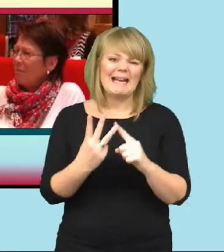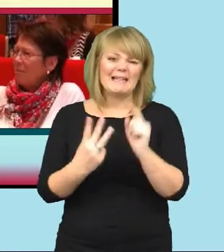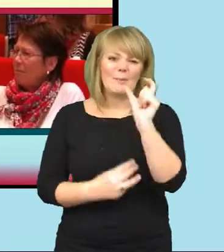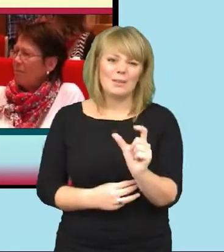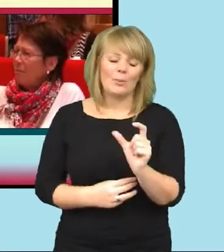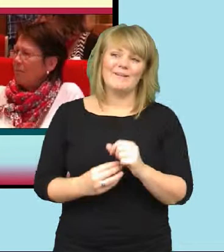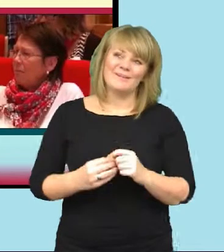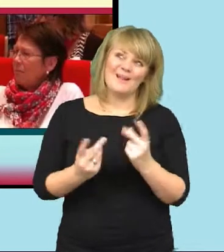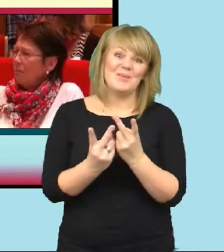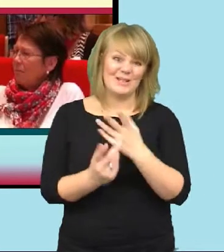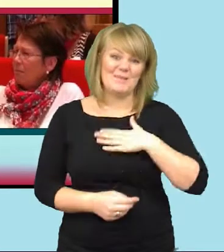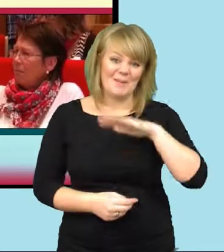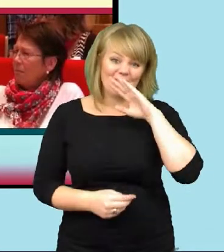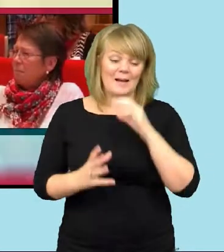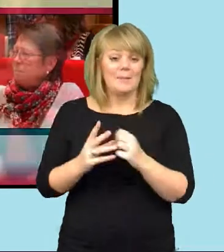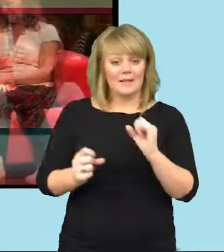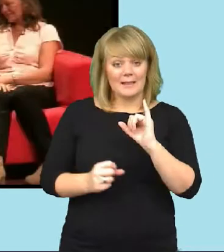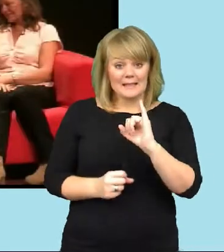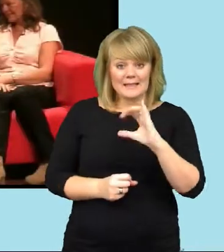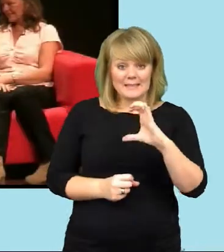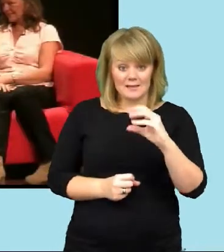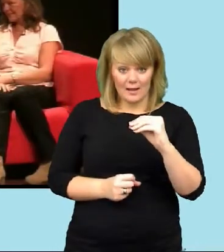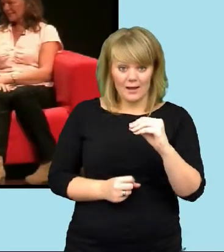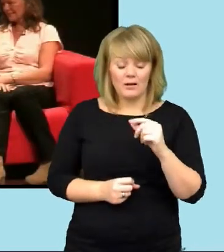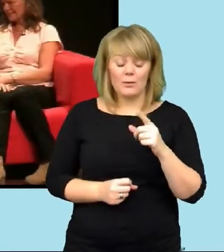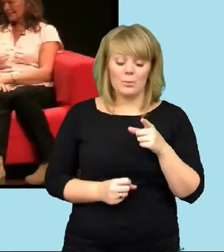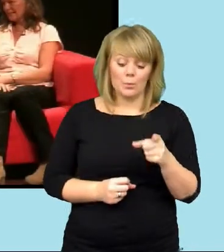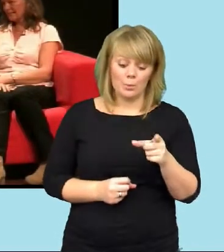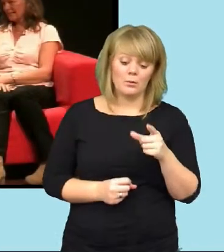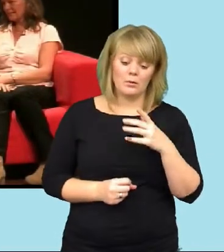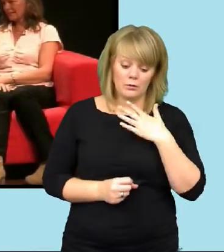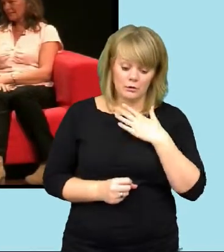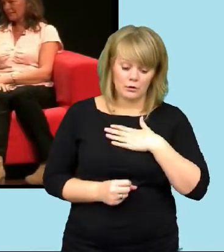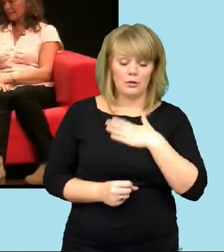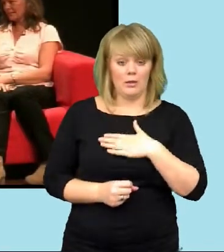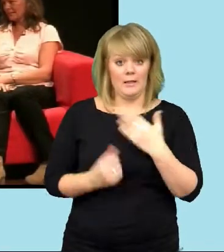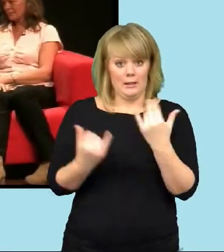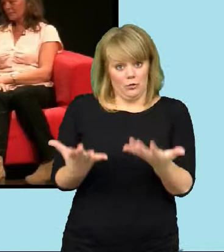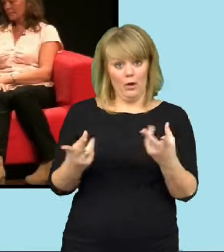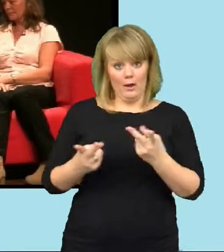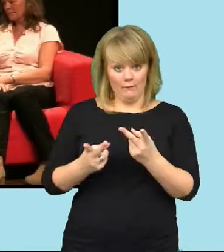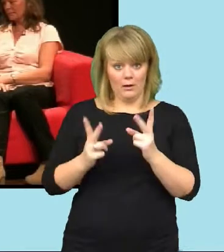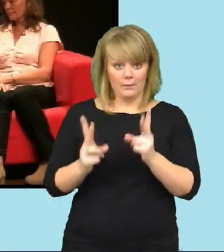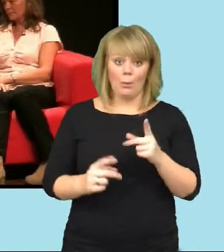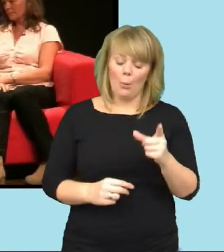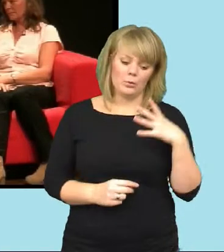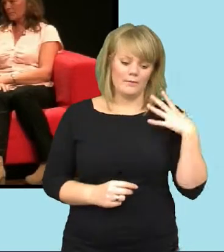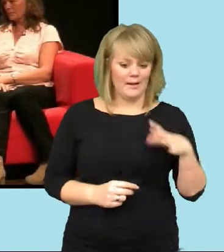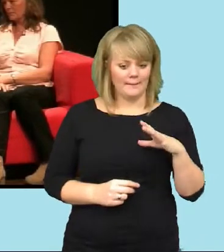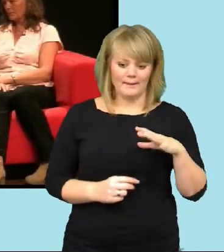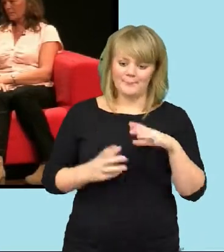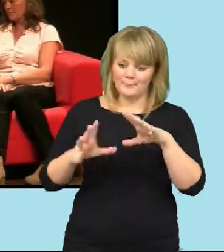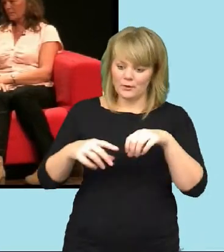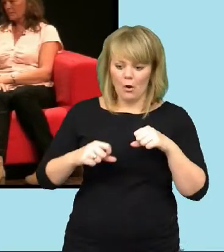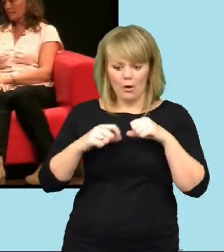Men för Isa är det idag väldigt mycket så att hon vill inte ta hand om det som har med hennes sjukdom att göra. Hon